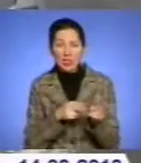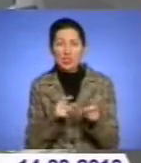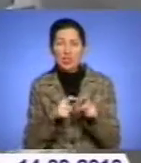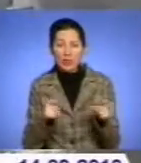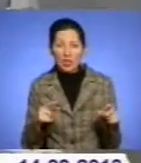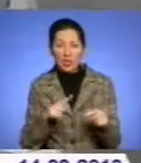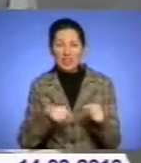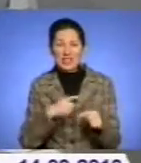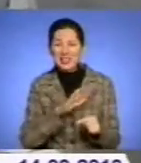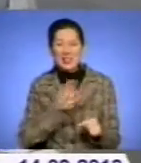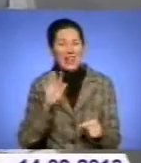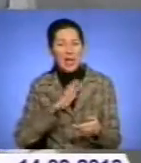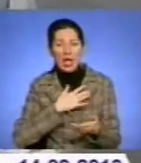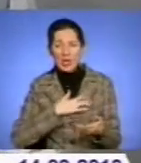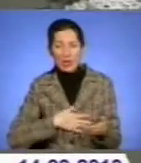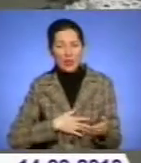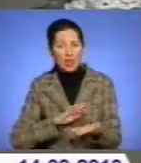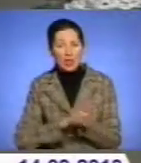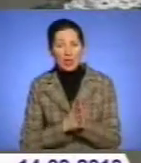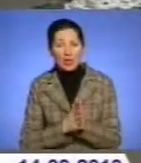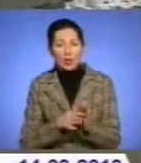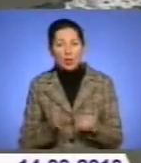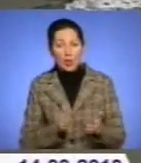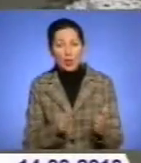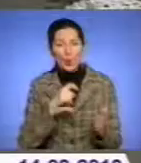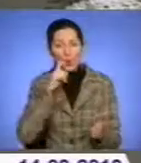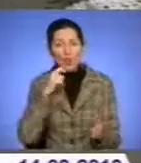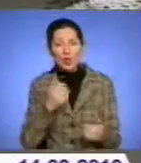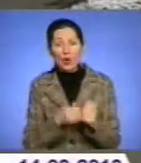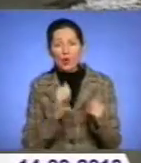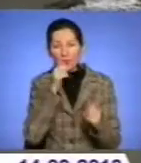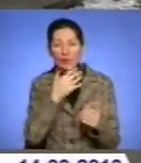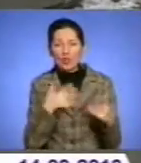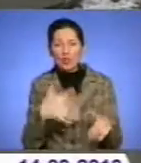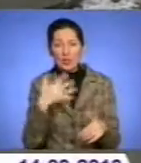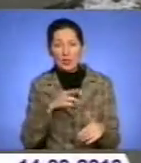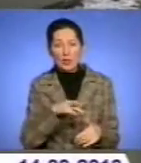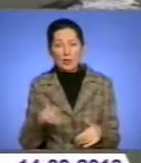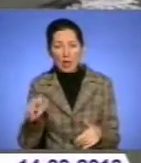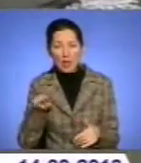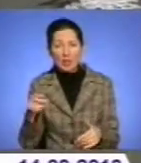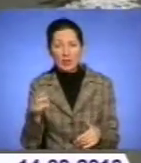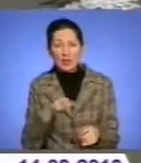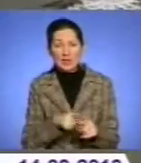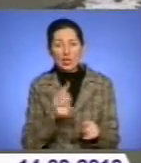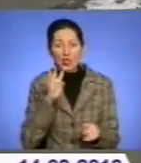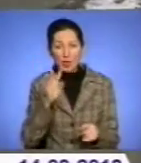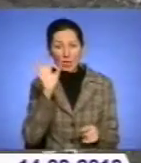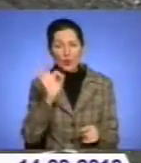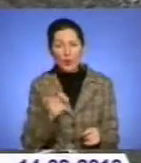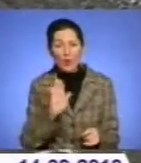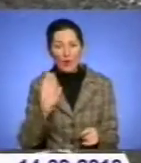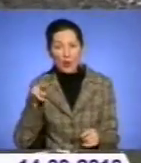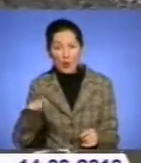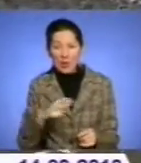Через незадовільний стан доріг Україна щорічно втрачає майже 50 мільярдів гривень, а це 4% ВВП. На думку Миколи Азарова,